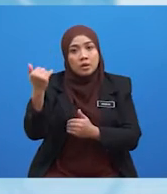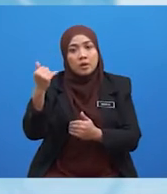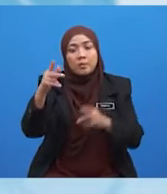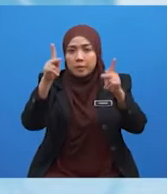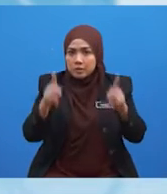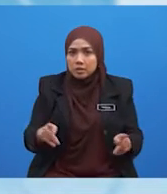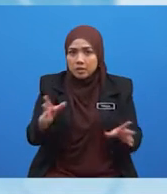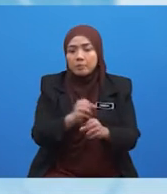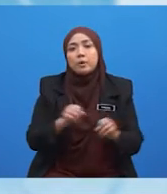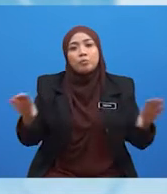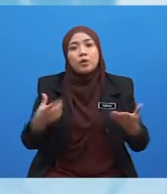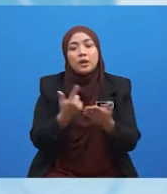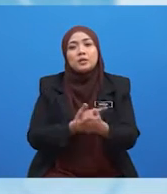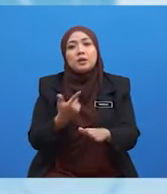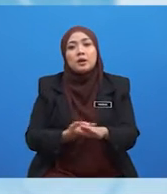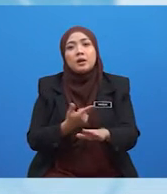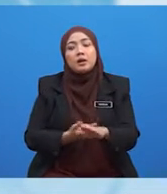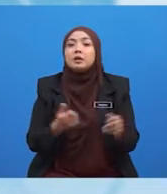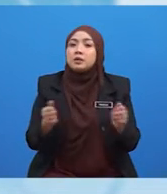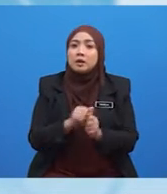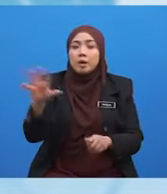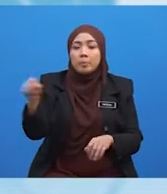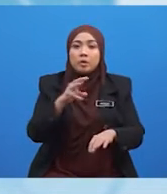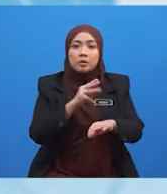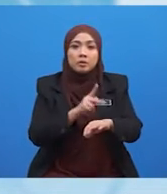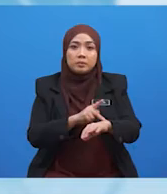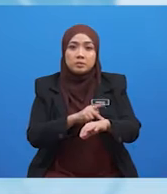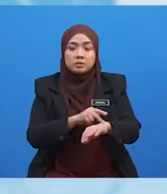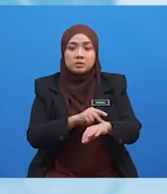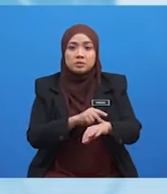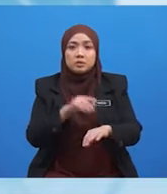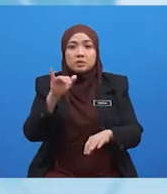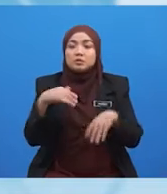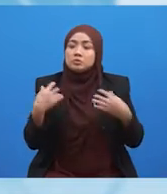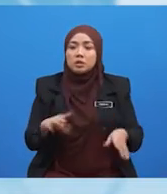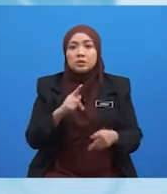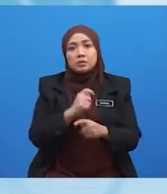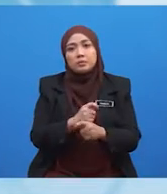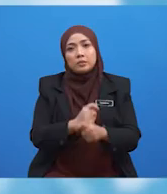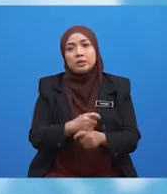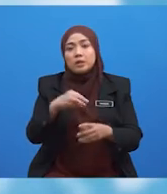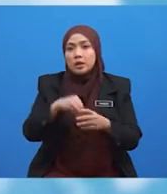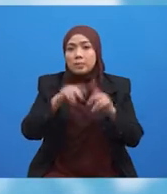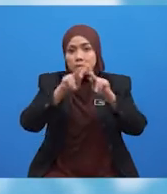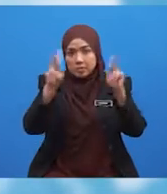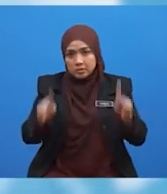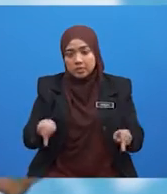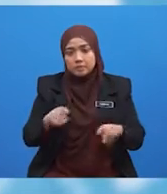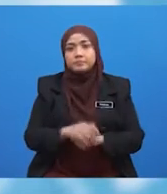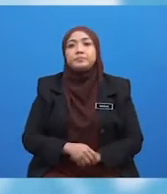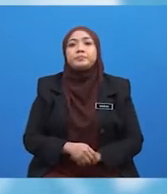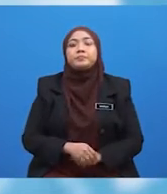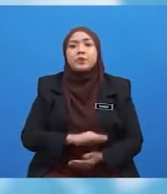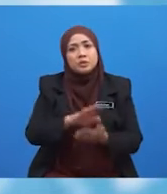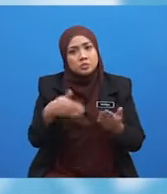agak pelajar dapat membuat latihan dengan mengambil kiremashita yang ditetapkan dalam peperiksaan pelajar-pelajar